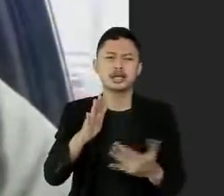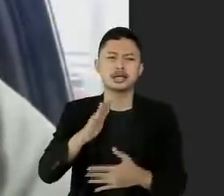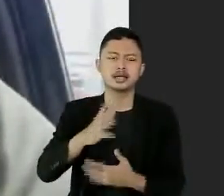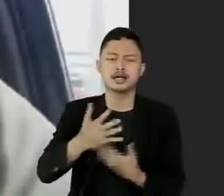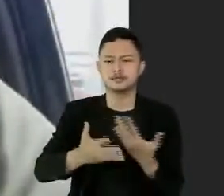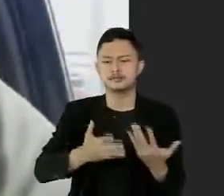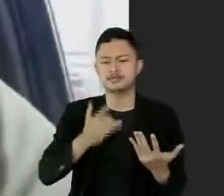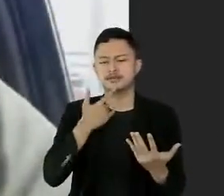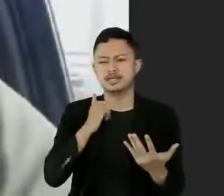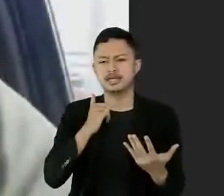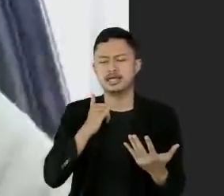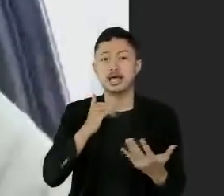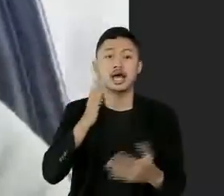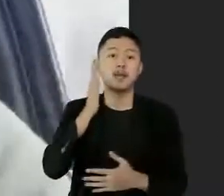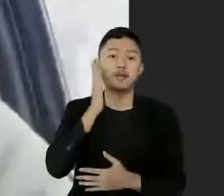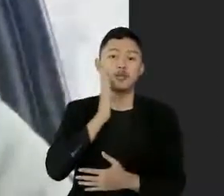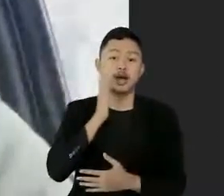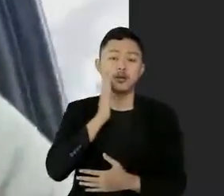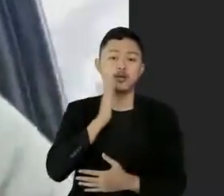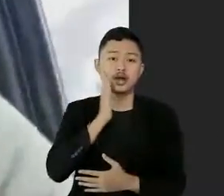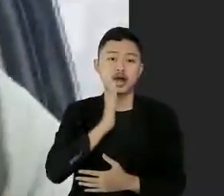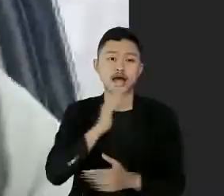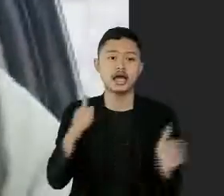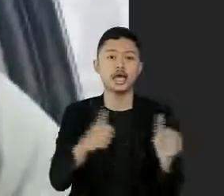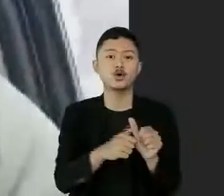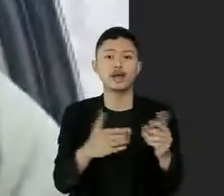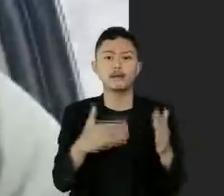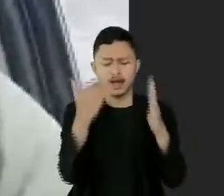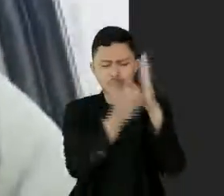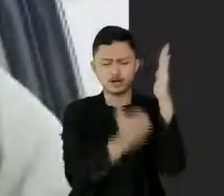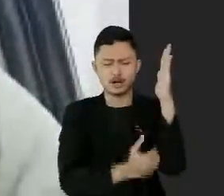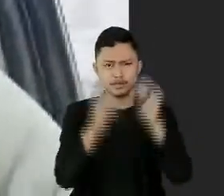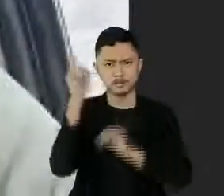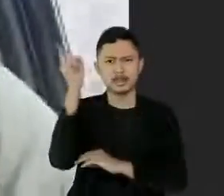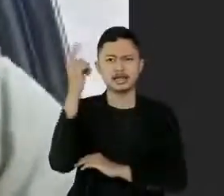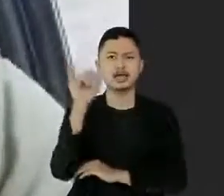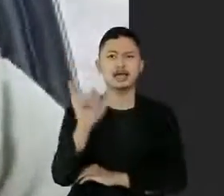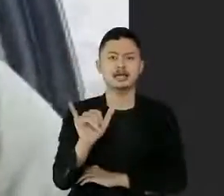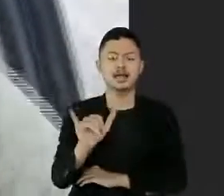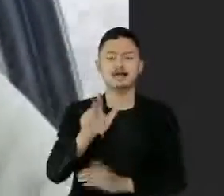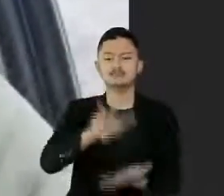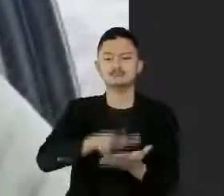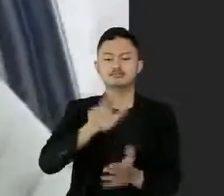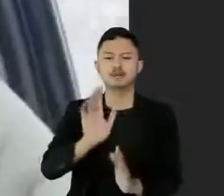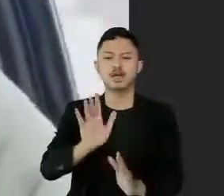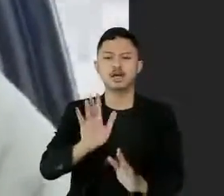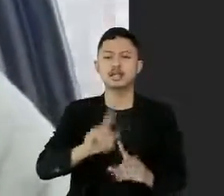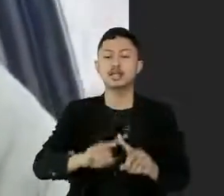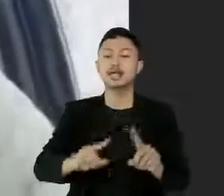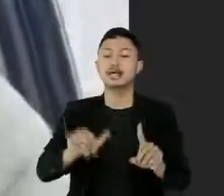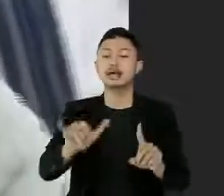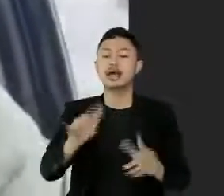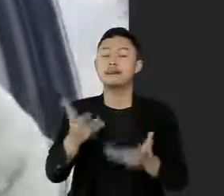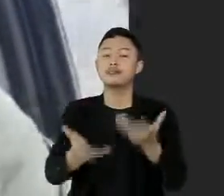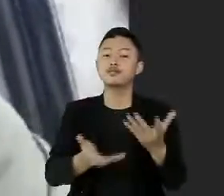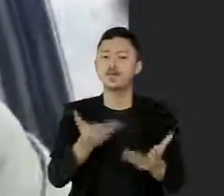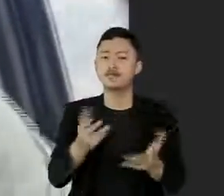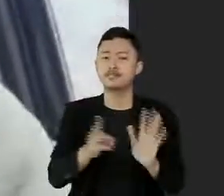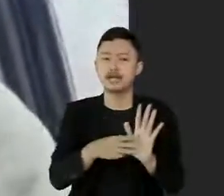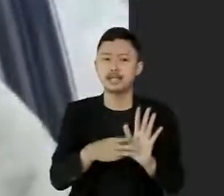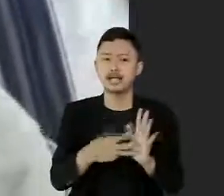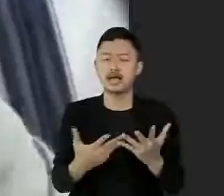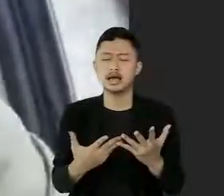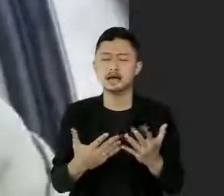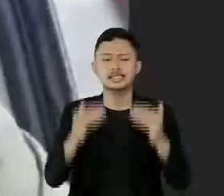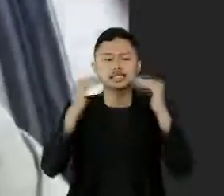yang mudah dan patuh mengikuti setiap aturan pemerintah yang sudah ditetapkan. Mungkin memang benar salah